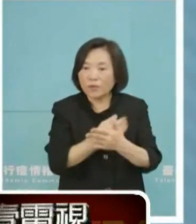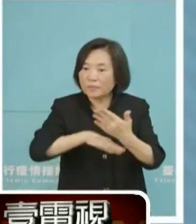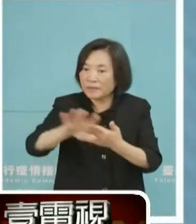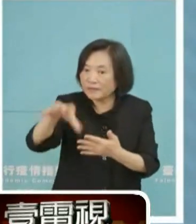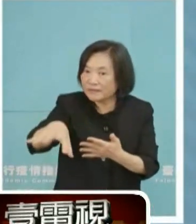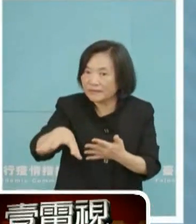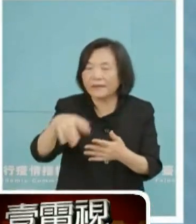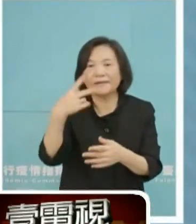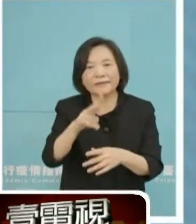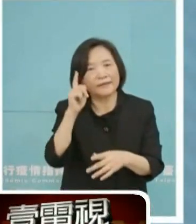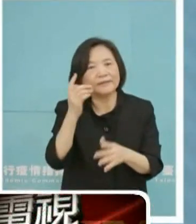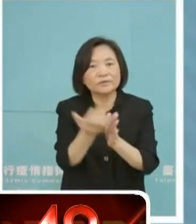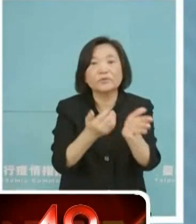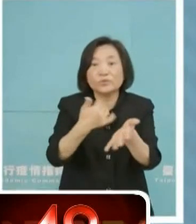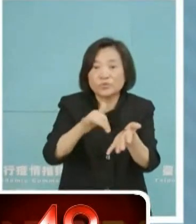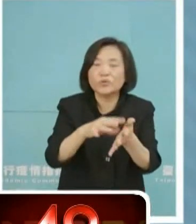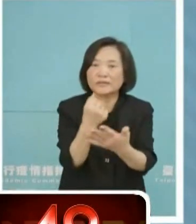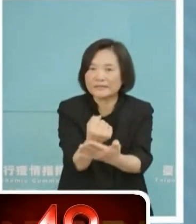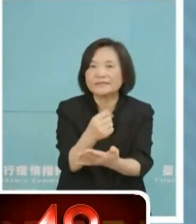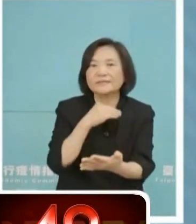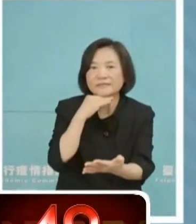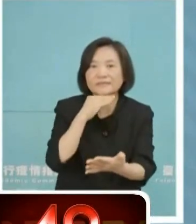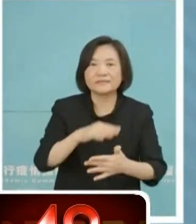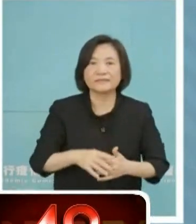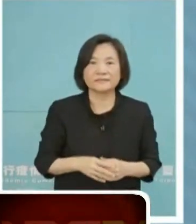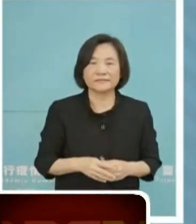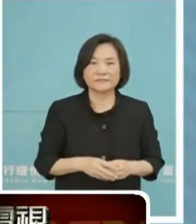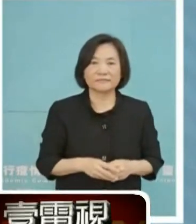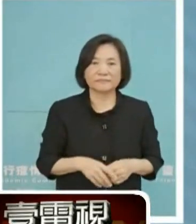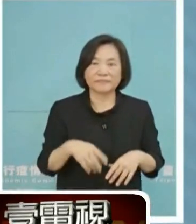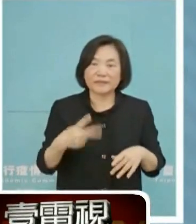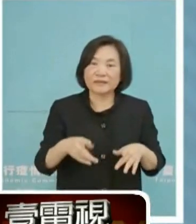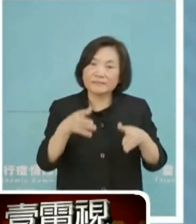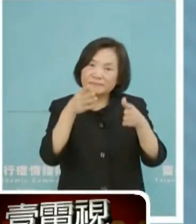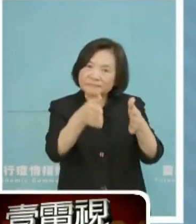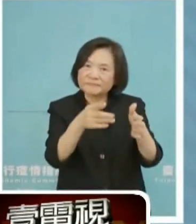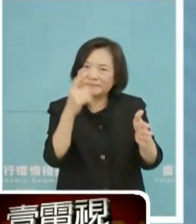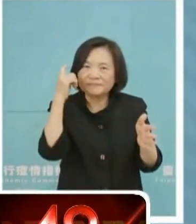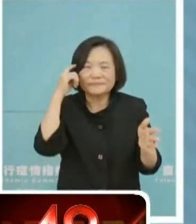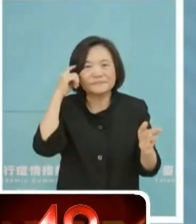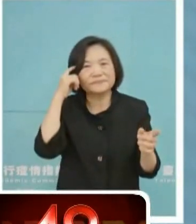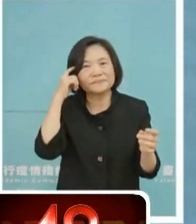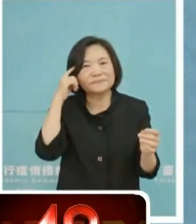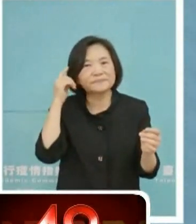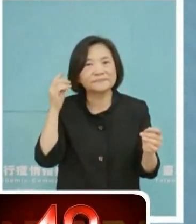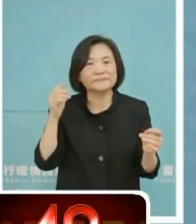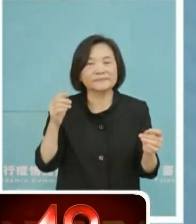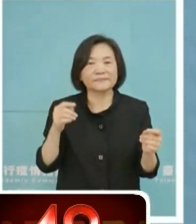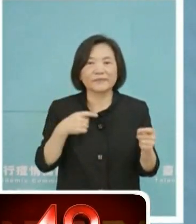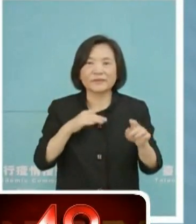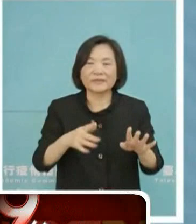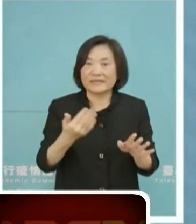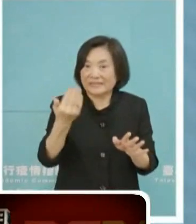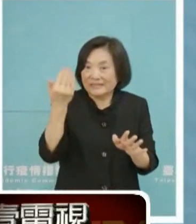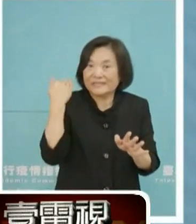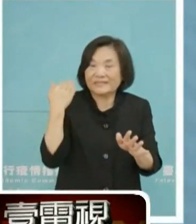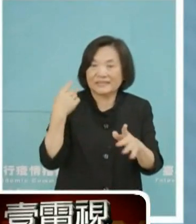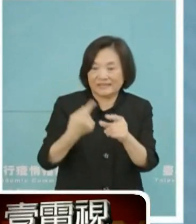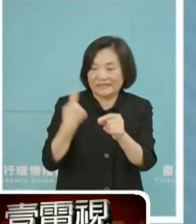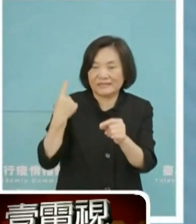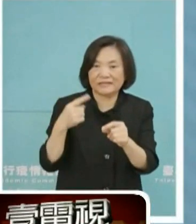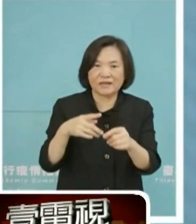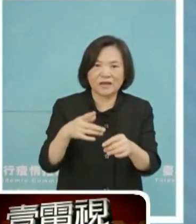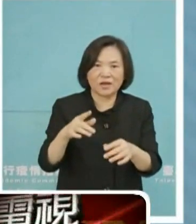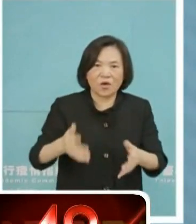可以讨论？那所以这预算就先留着，营建物价涨这么多，你知道？我想这个如果要去真的要